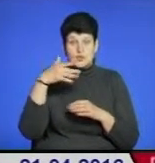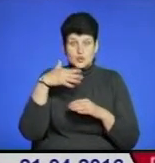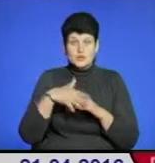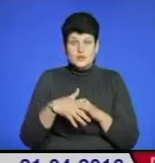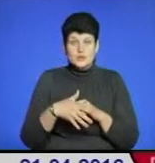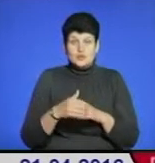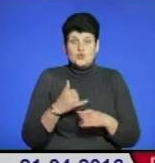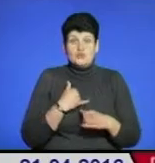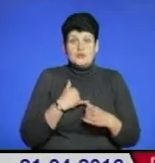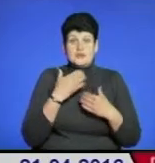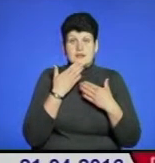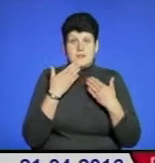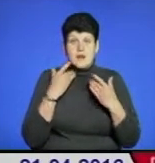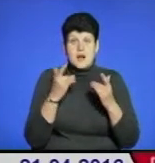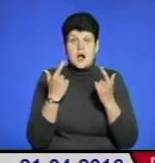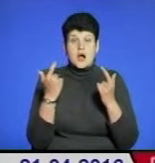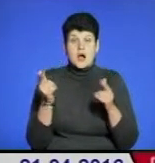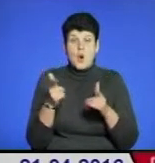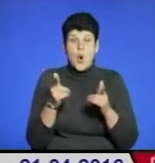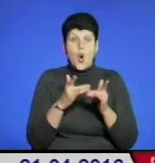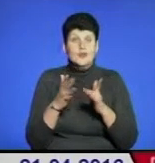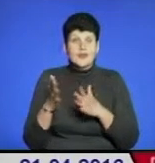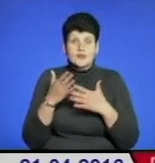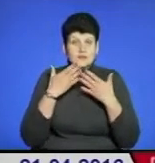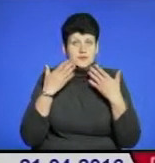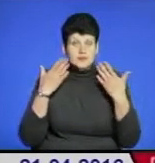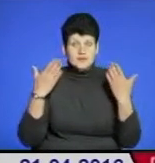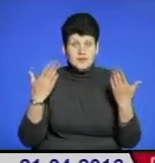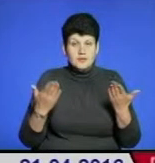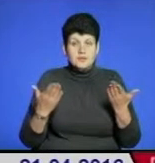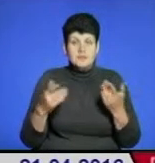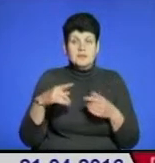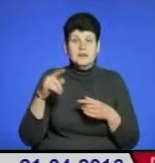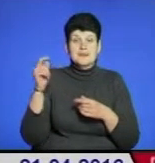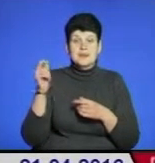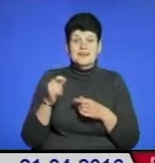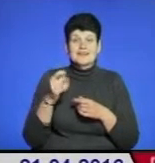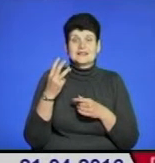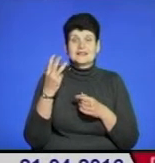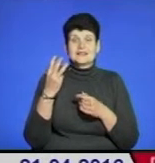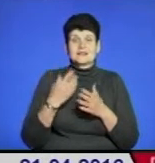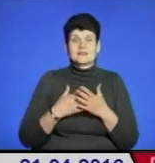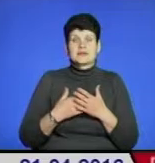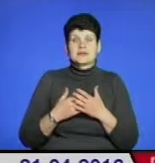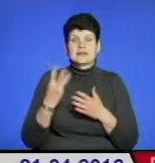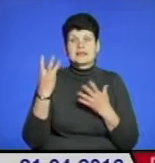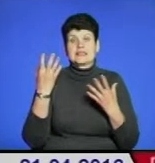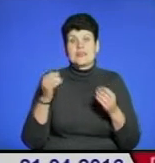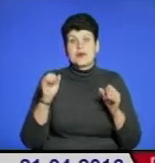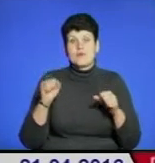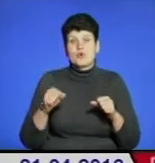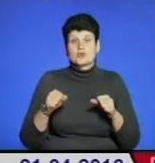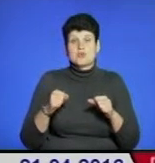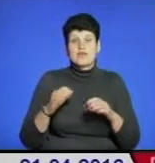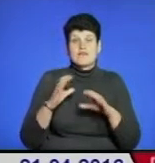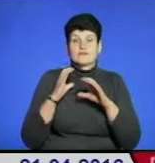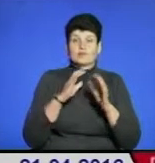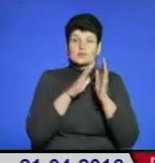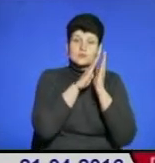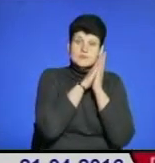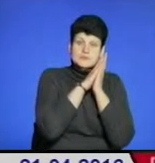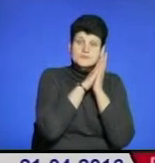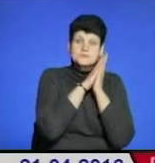нас тут немає і готельних апартаментів, і ми знову ж таки не приїхали на 3 дні, що там, ну, 3 дні можна і в автобусі переспати,